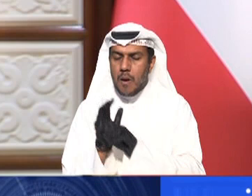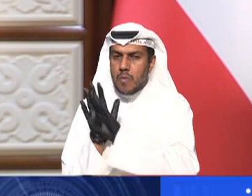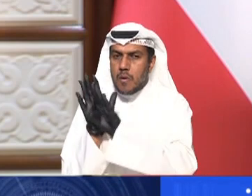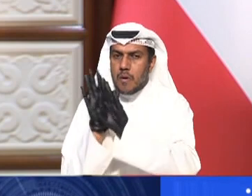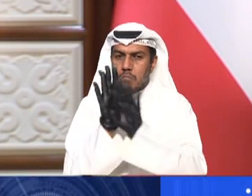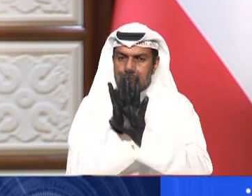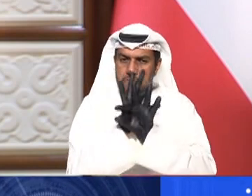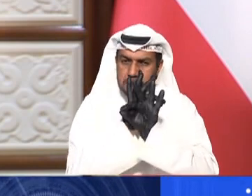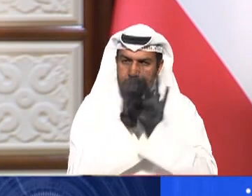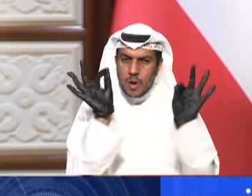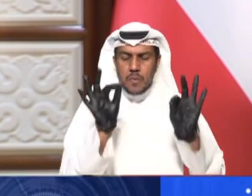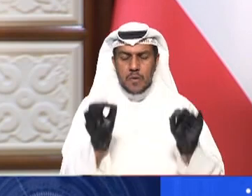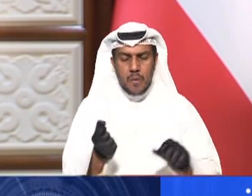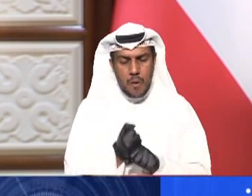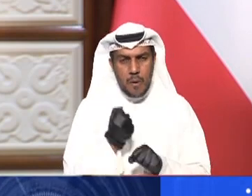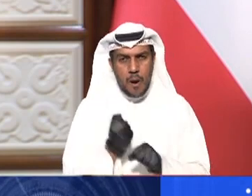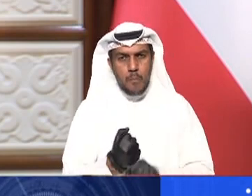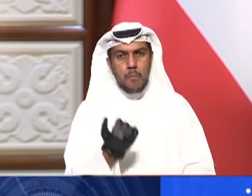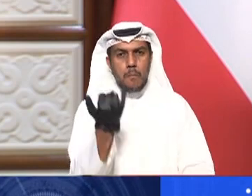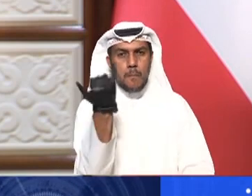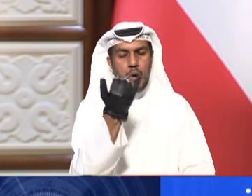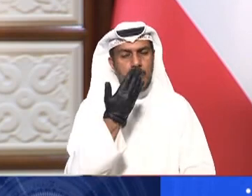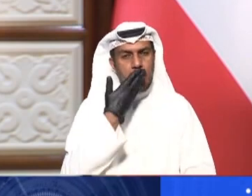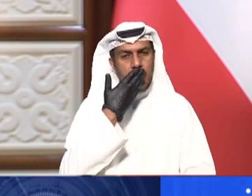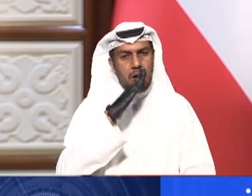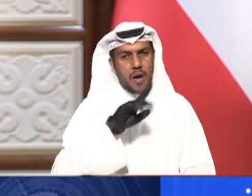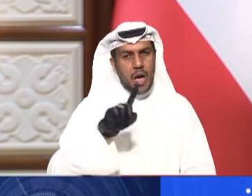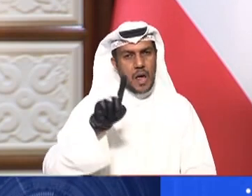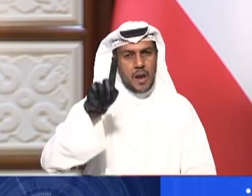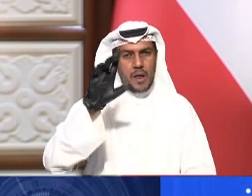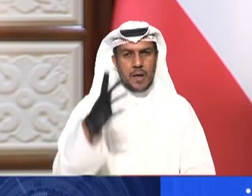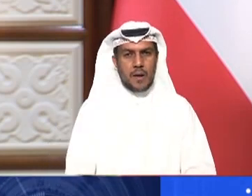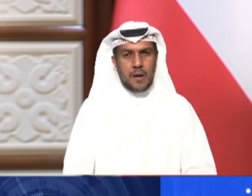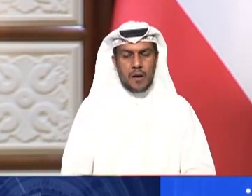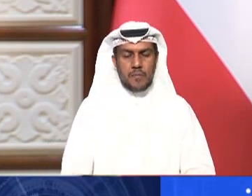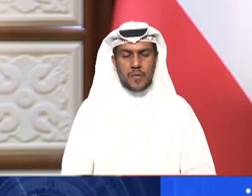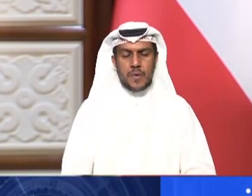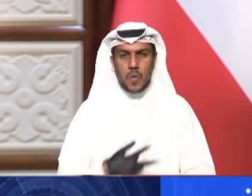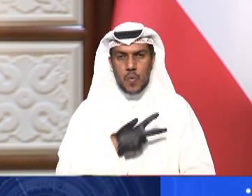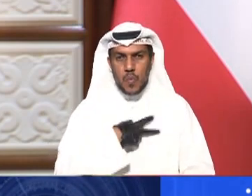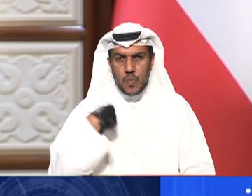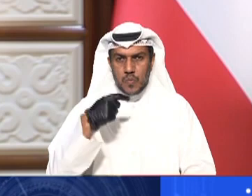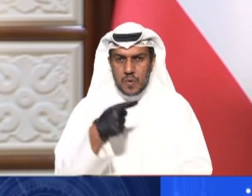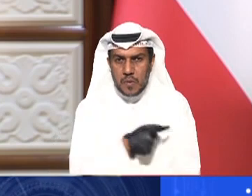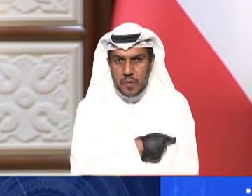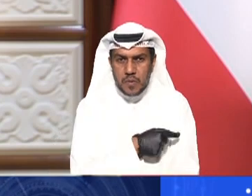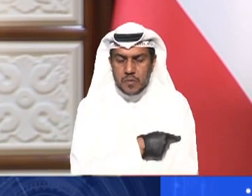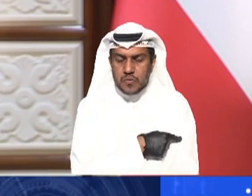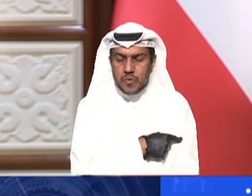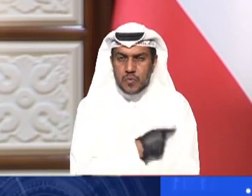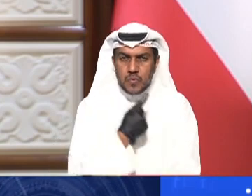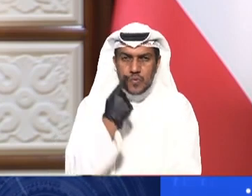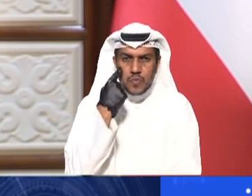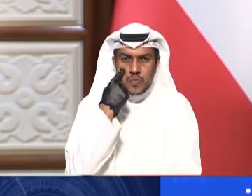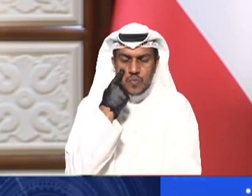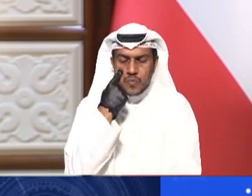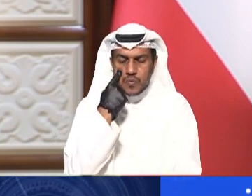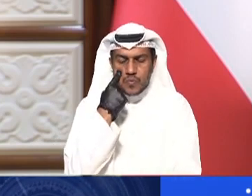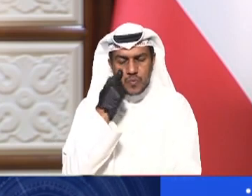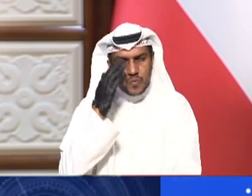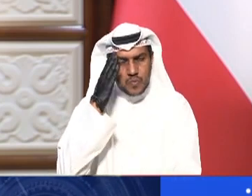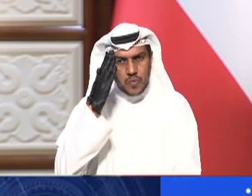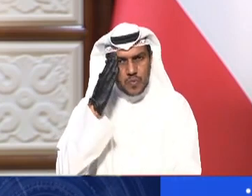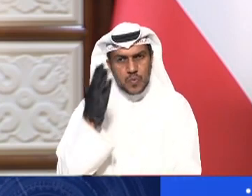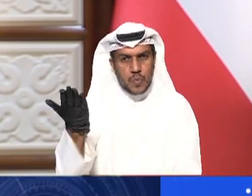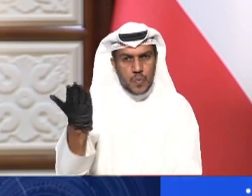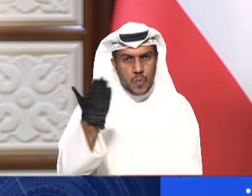المواجهة كانت هناك الحمد لله منظومتنا الصحية لها كل الشكر والتقدير،